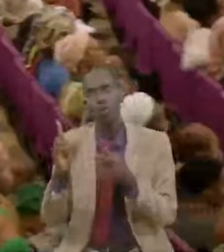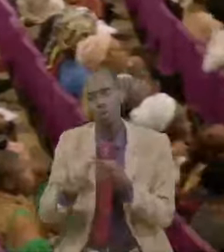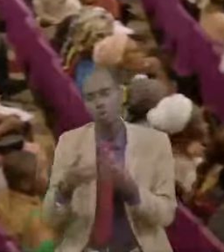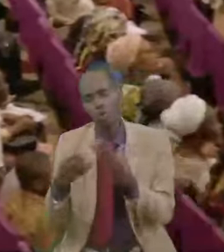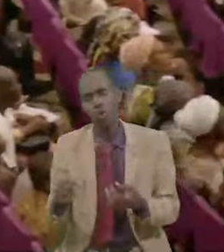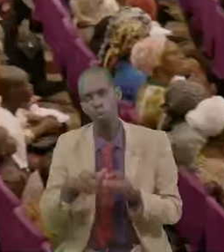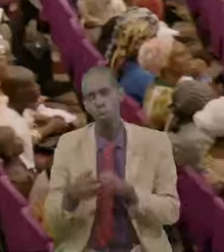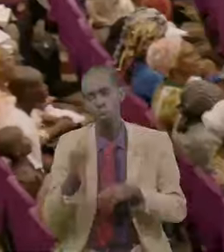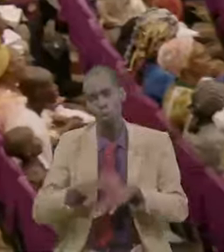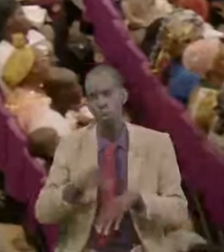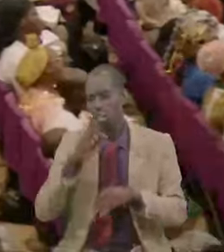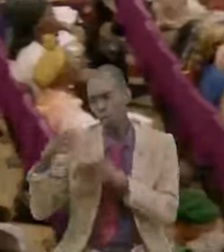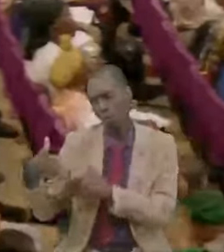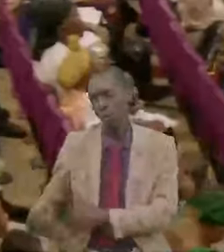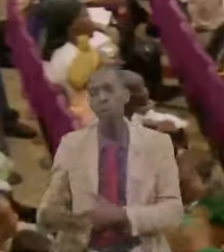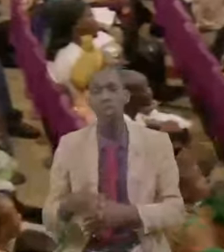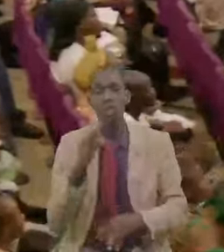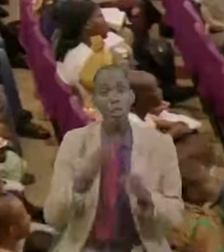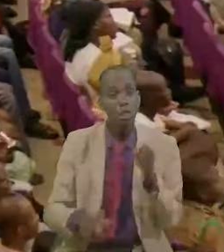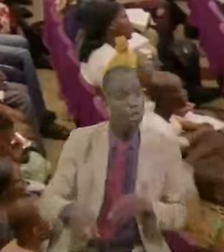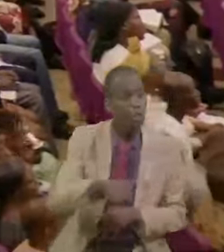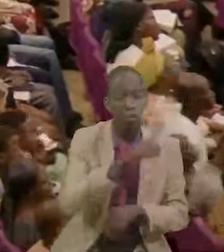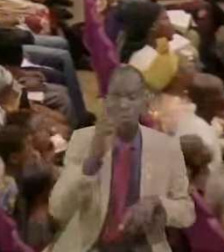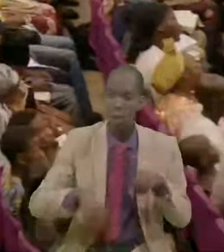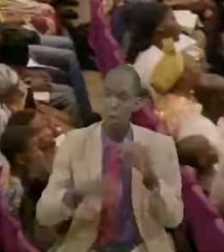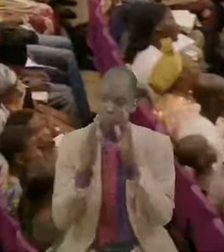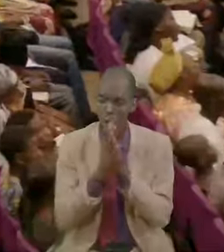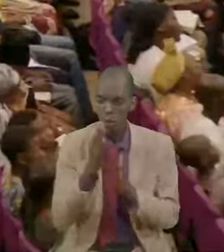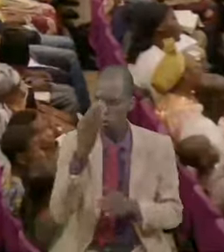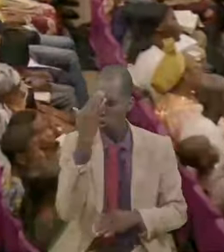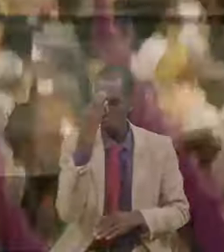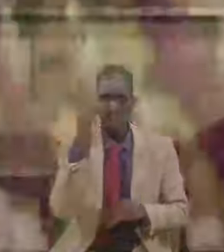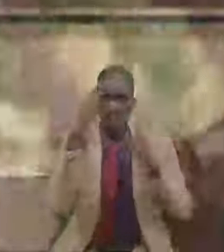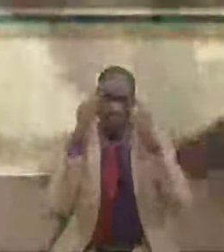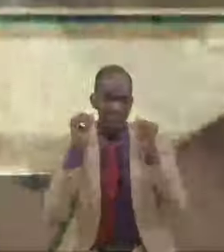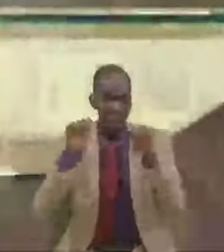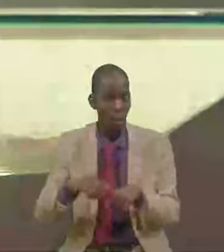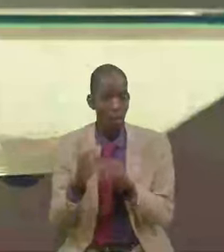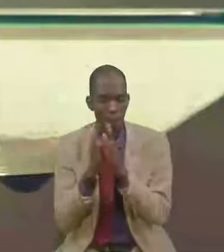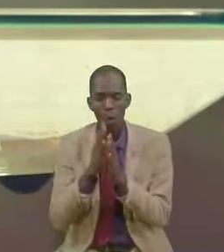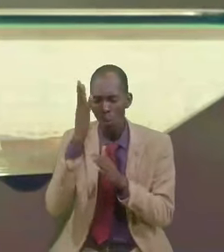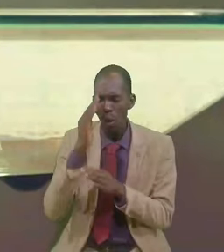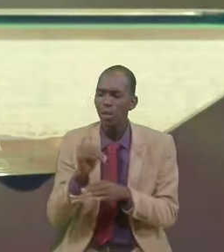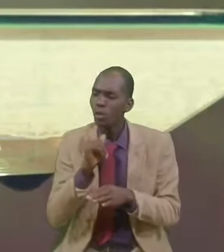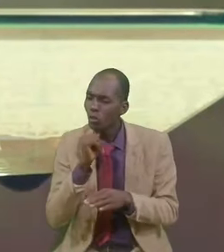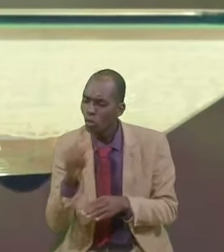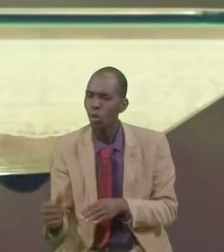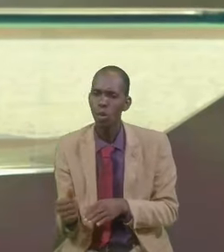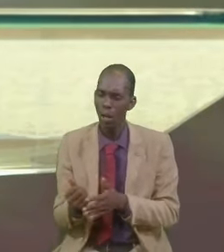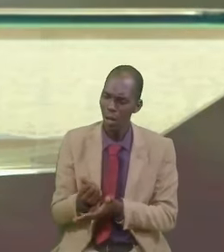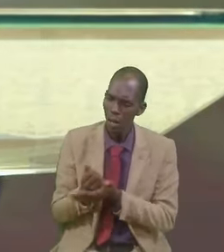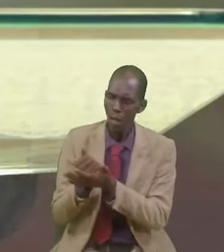Ce problème va résoudre. Si nous ne pouvons pas prier, Moïse peut prier parce qu'il peut prier. Nous savons que ce problème